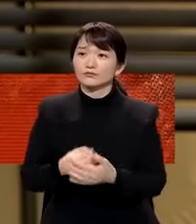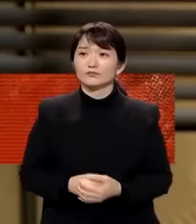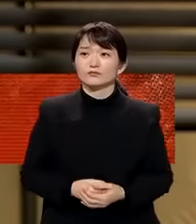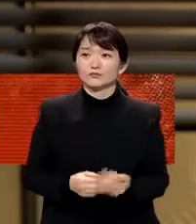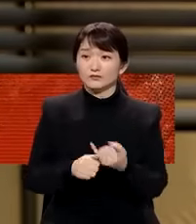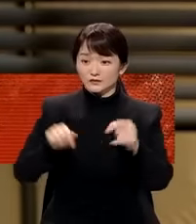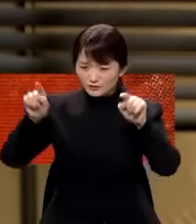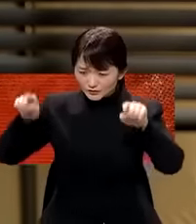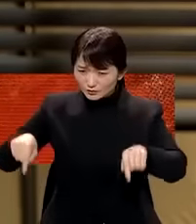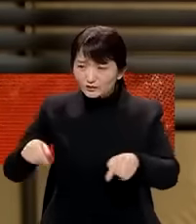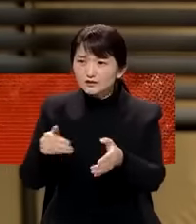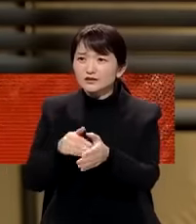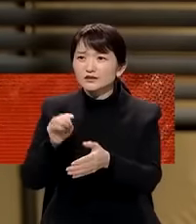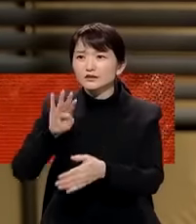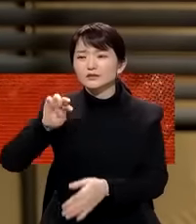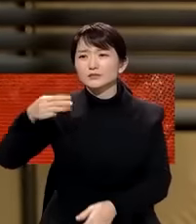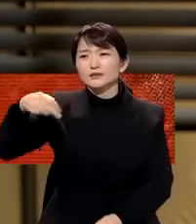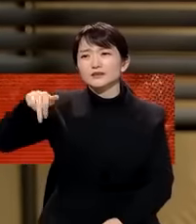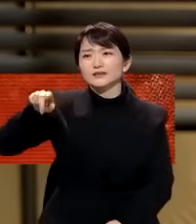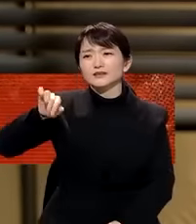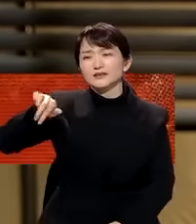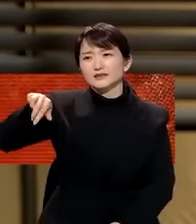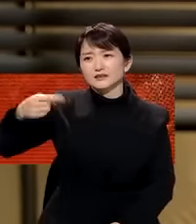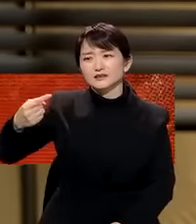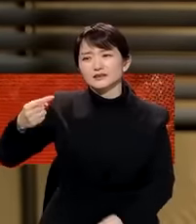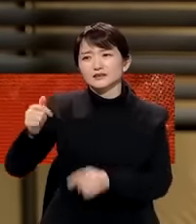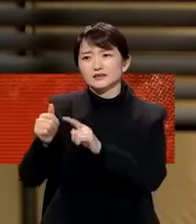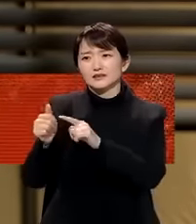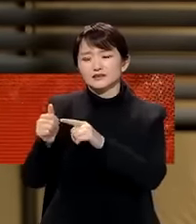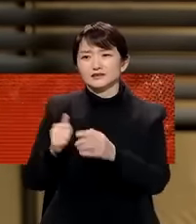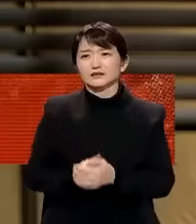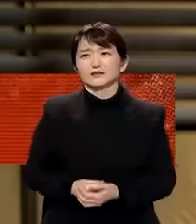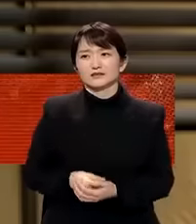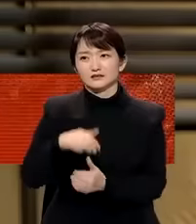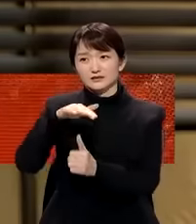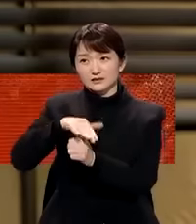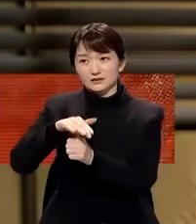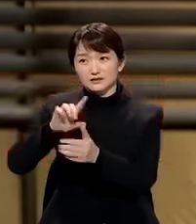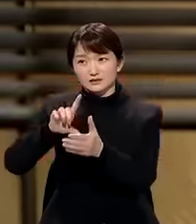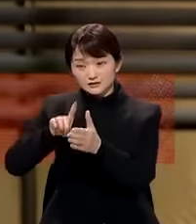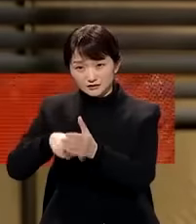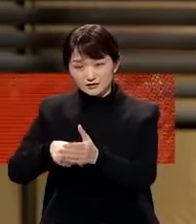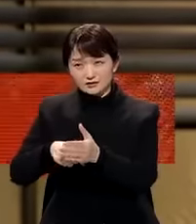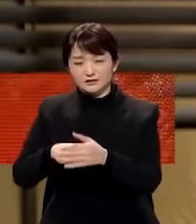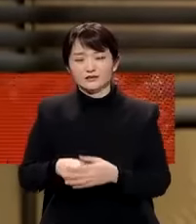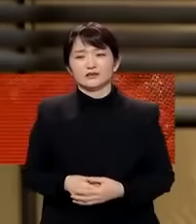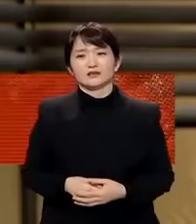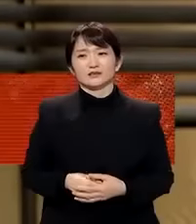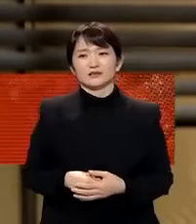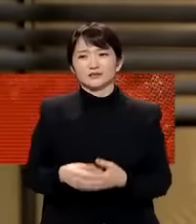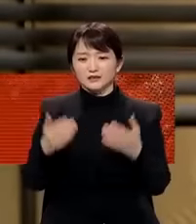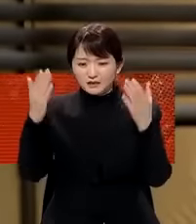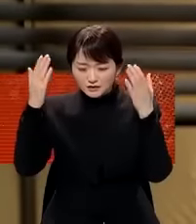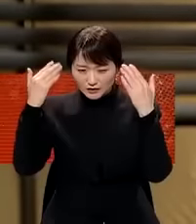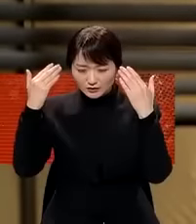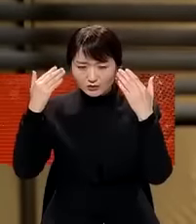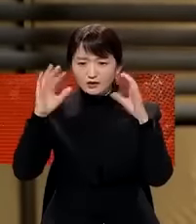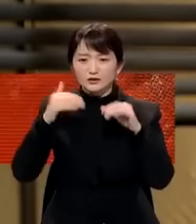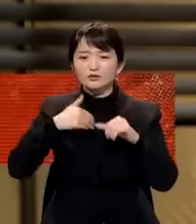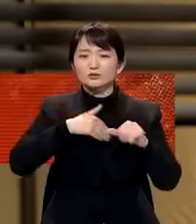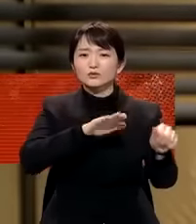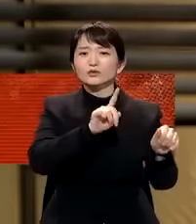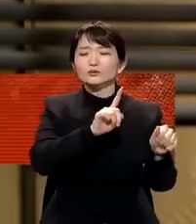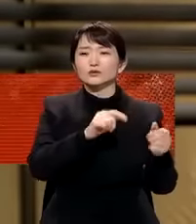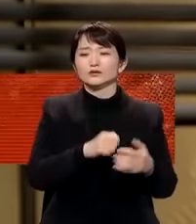끝나긴 했지만 빌게이츠도 애들 어렸을 때 학교 드라이브 학교 데려다 주는 거 본인이 했답니다 출근하기 전에 왜 그러냐면